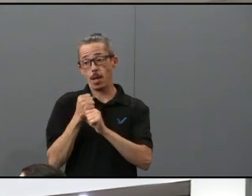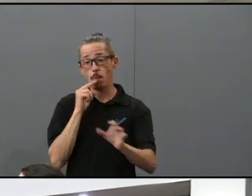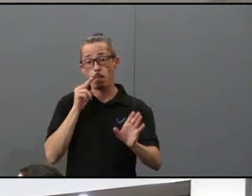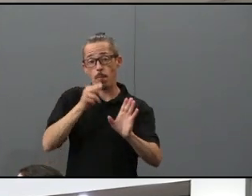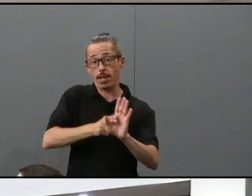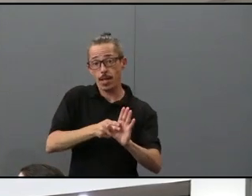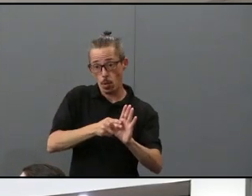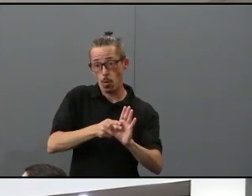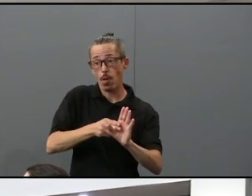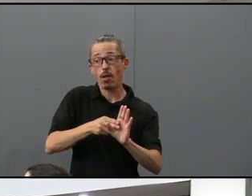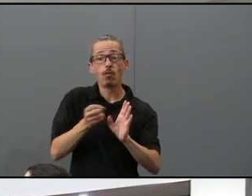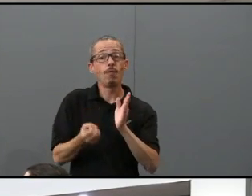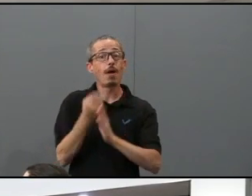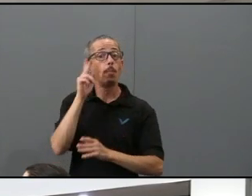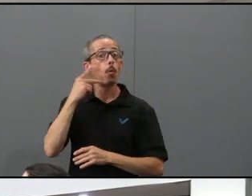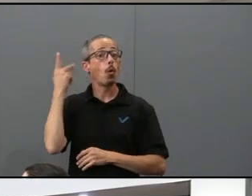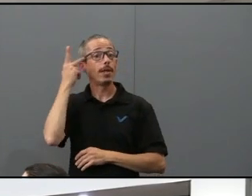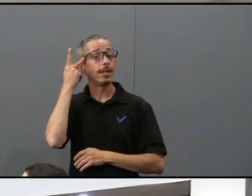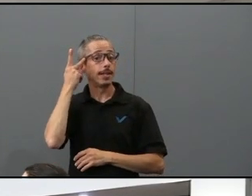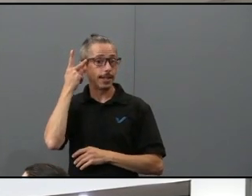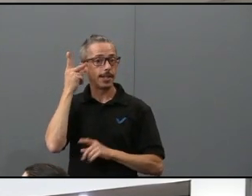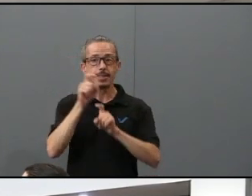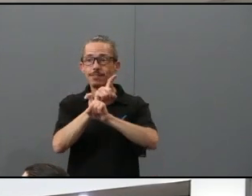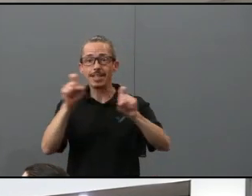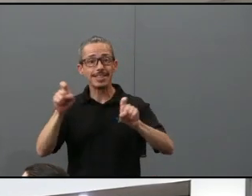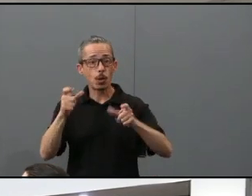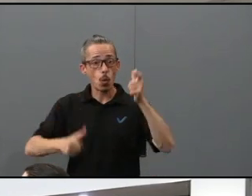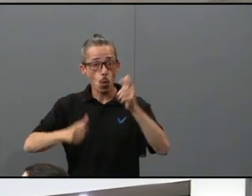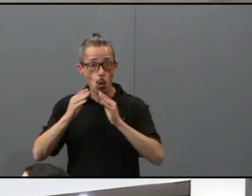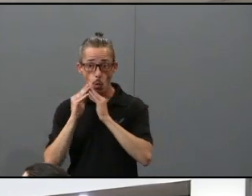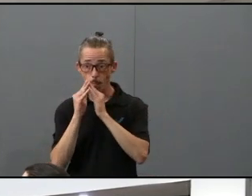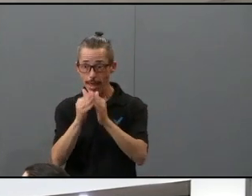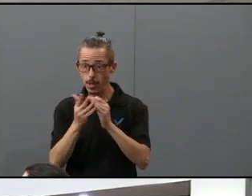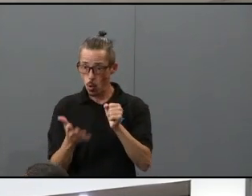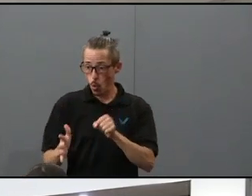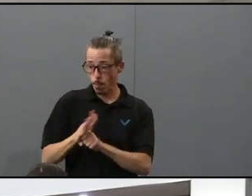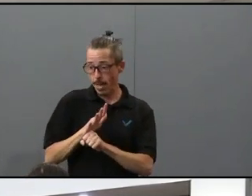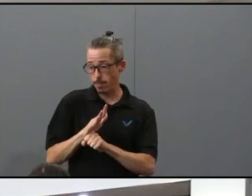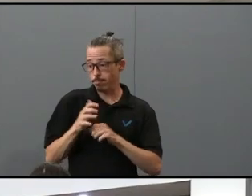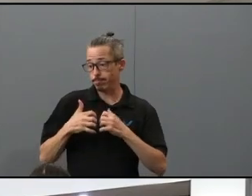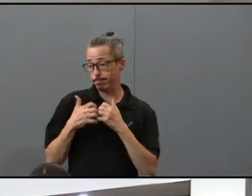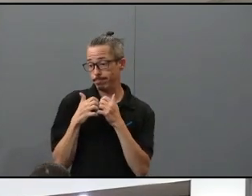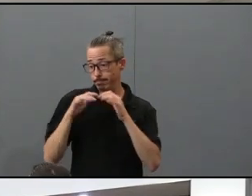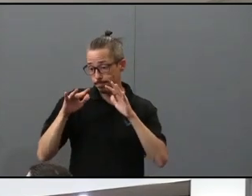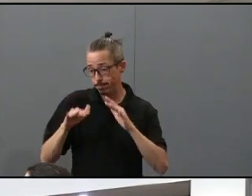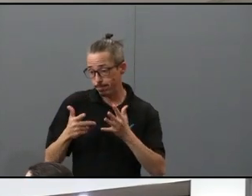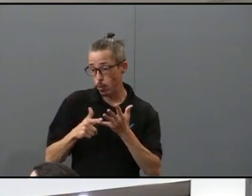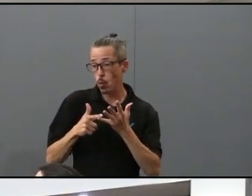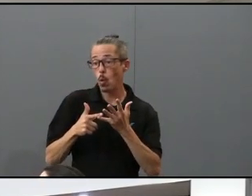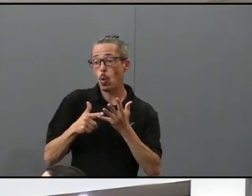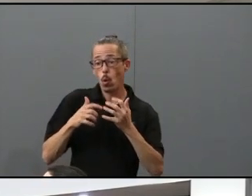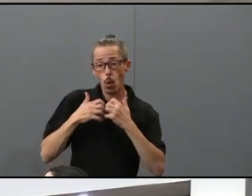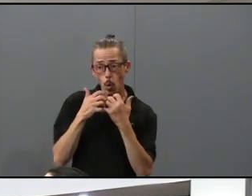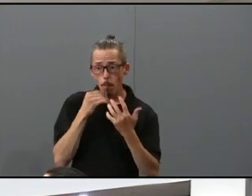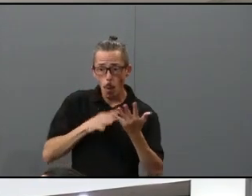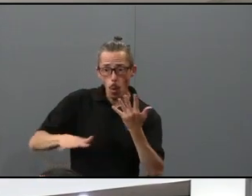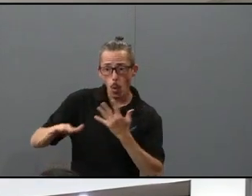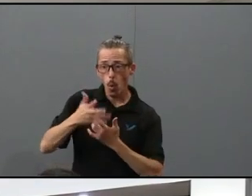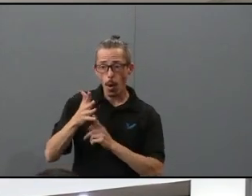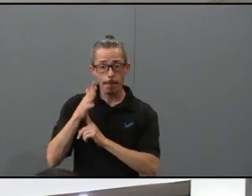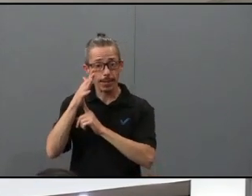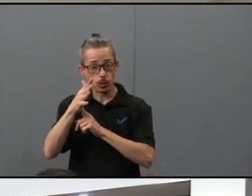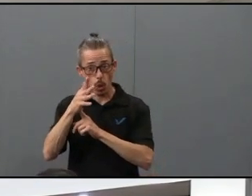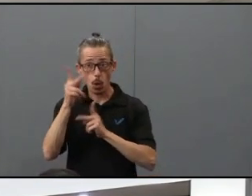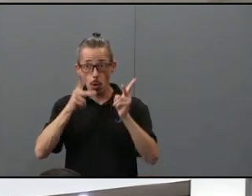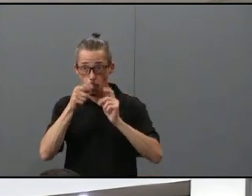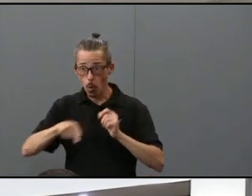dernière la nouvelle politique forestérie urbaine maintenant c'est complété il nous reste le finalage de met Sabo le présenter